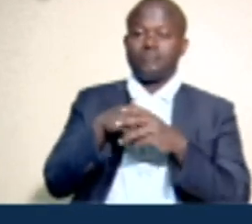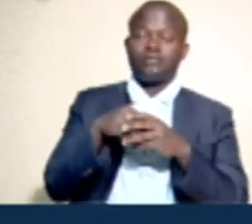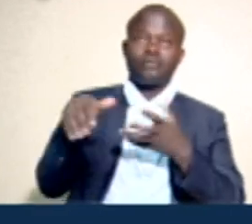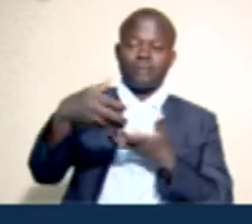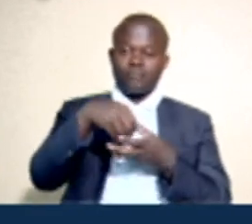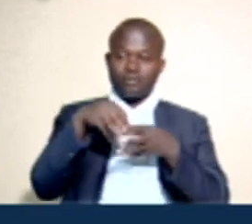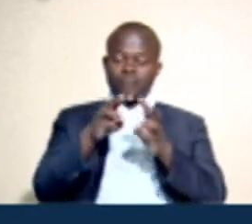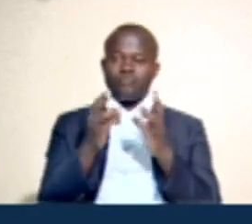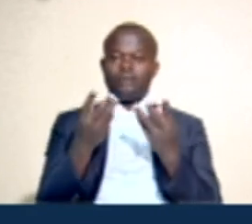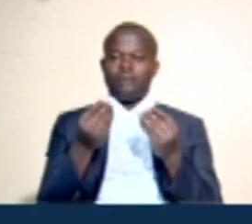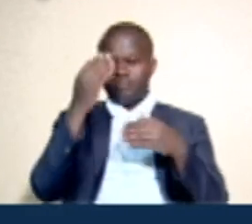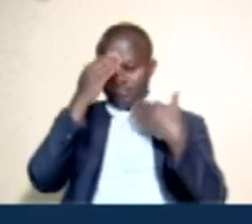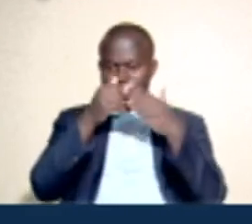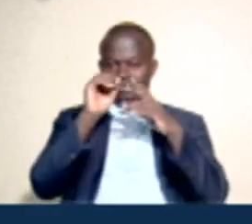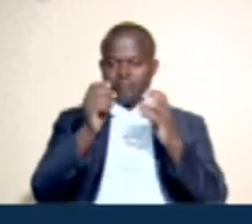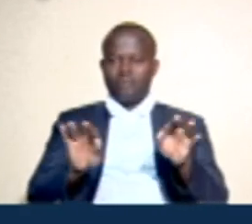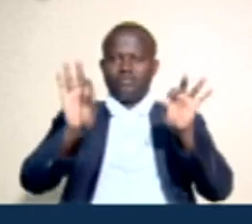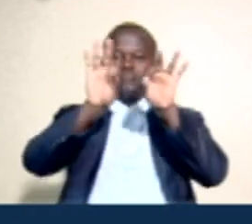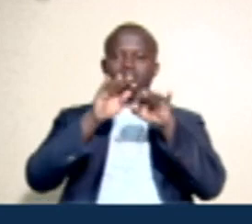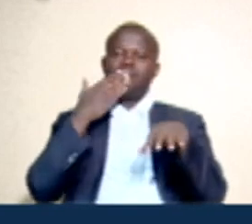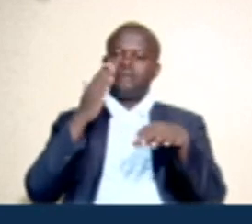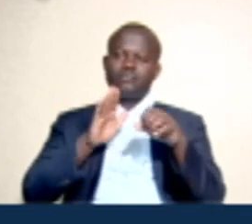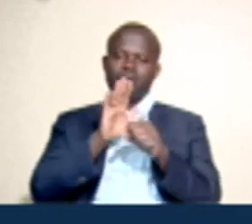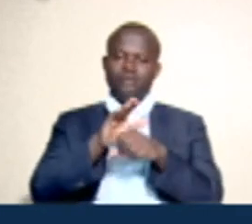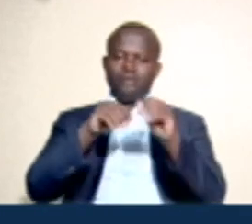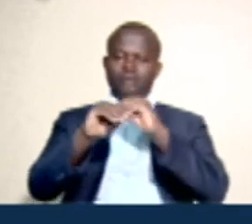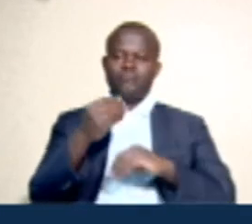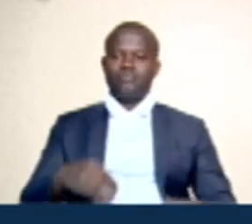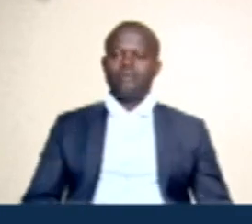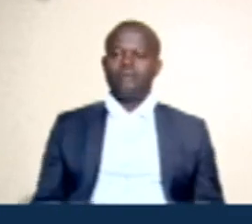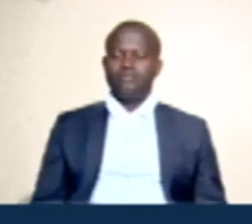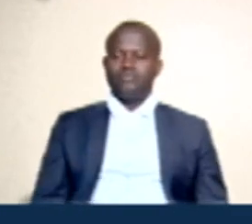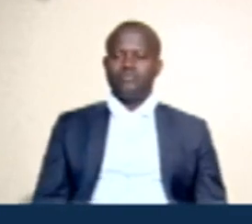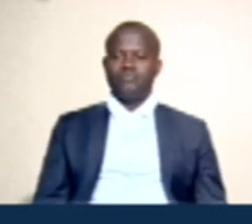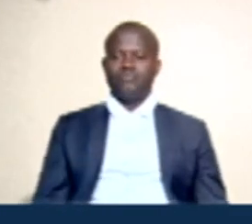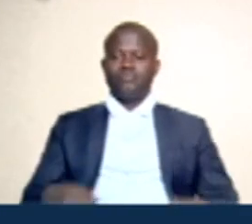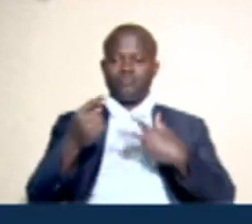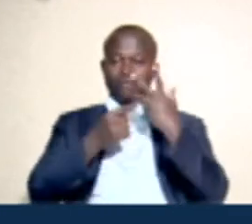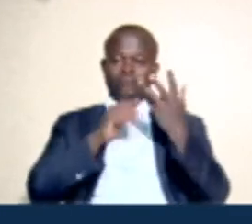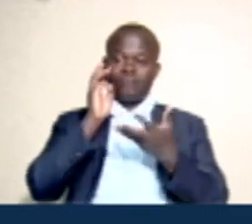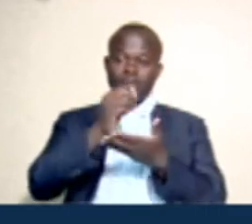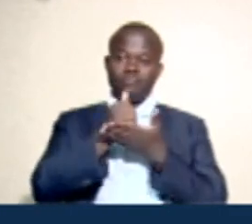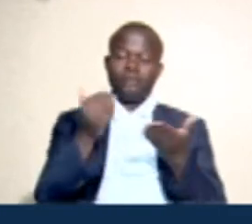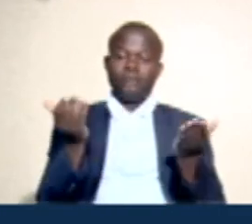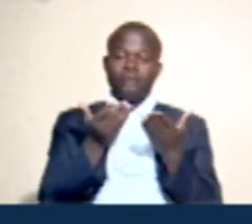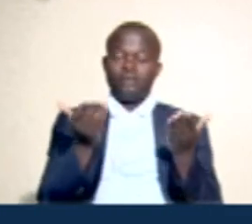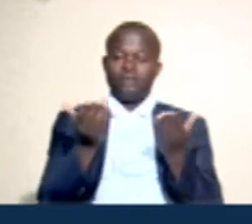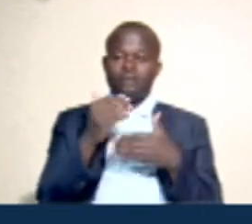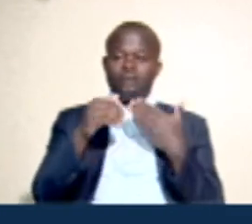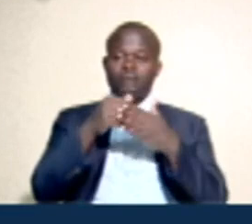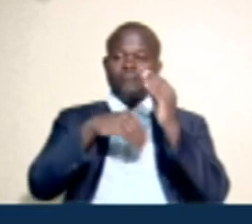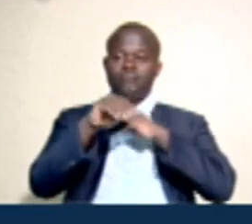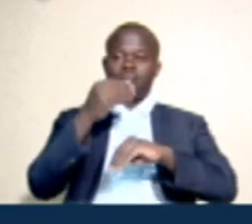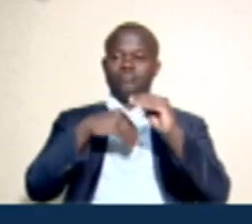bworoshye kubera ko ibiciro byari bimeze nabi ku masoko. Ikintu twebwe biri budufasheho nuko